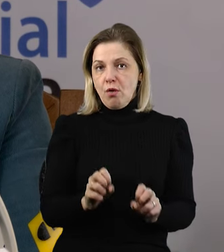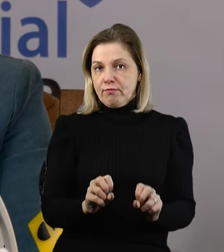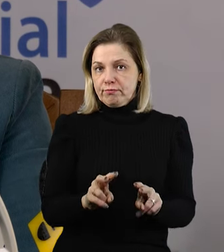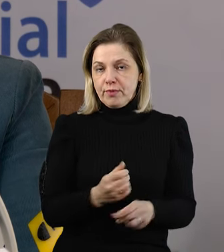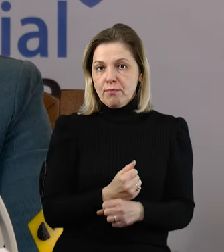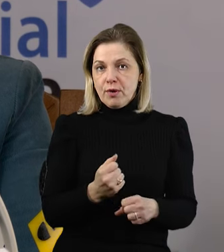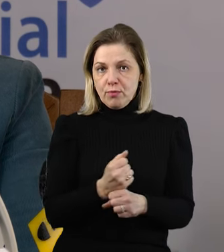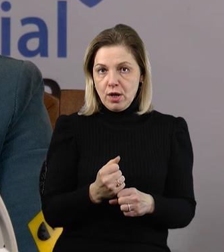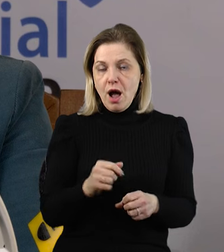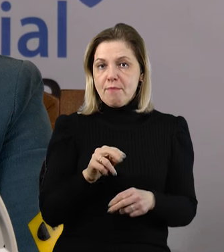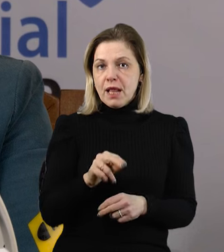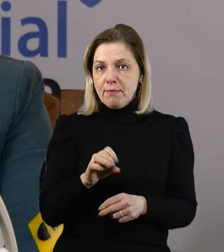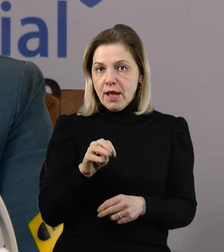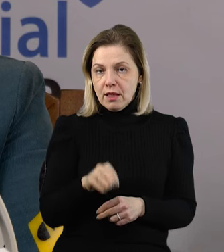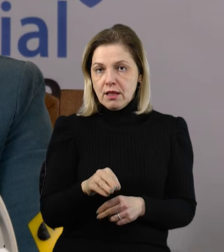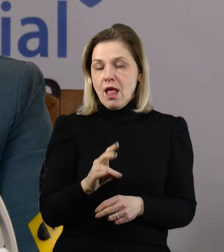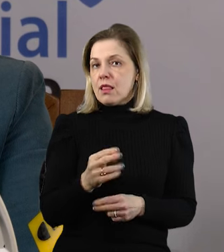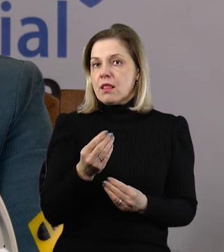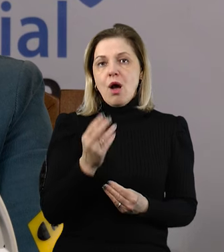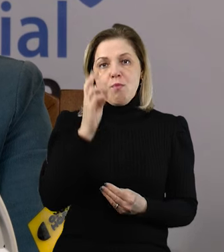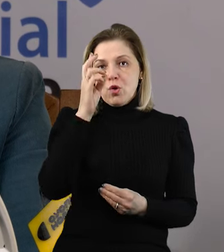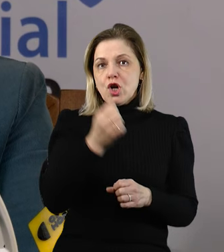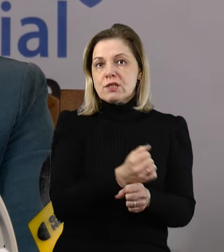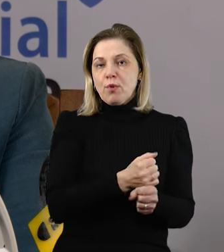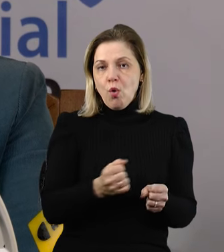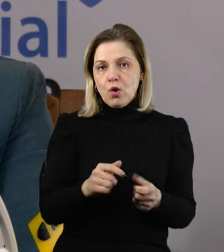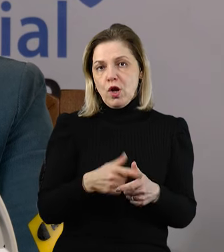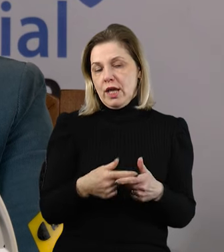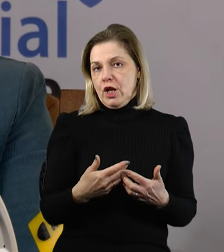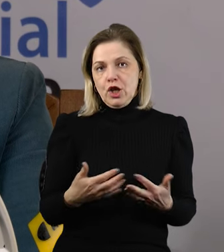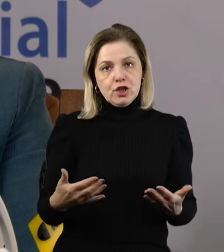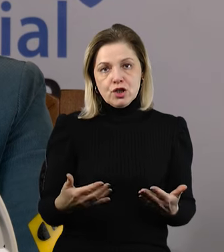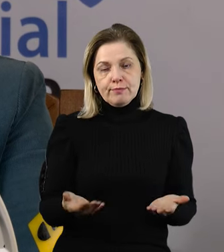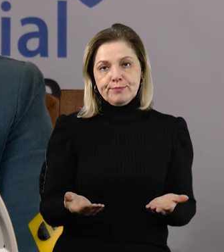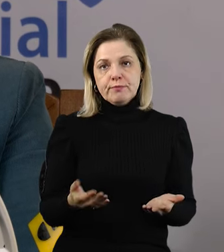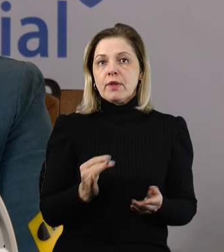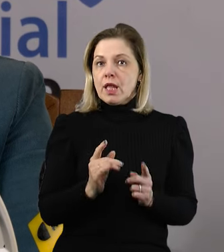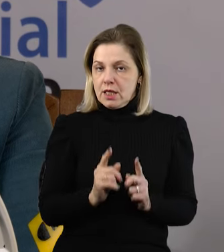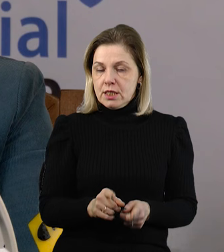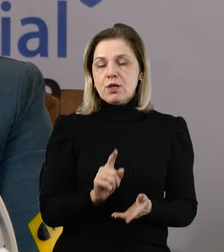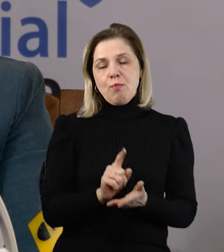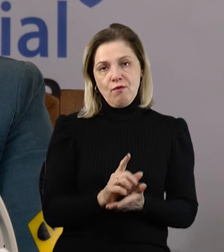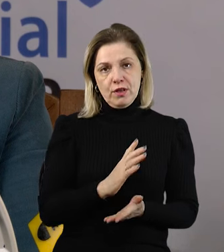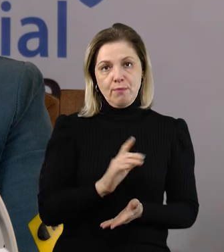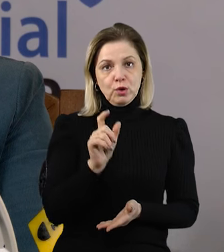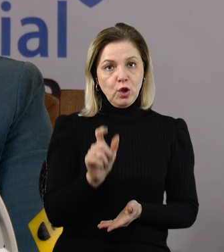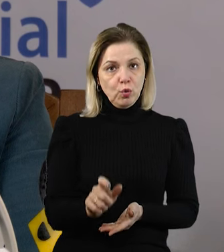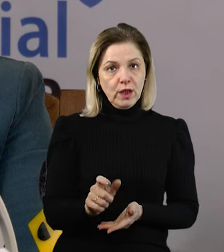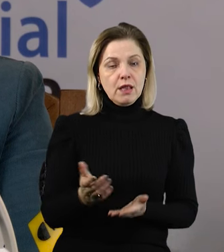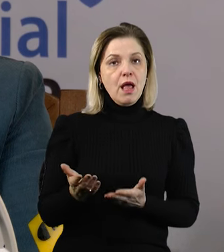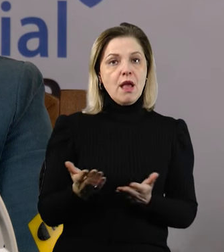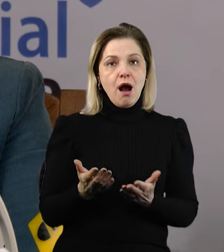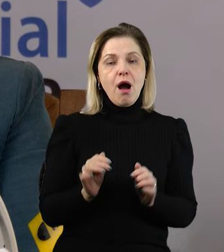вибухонебезпечні предмети до навчального закладу, не дай Боже, зброю і таке інше. І дійсно повинна бути людина,